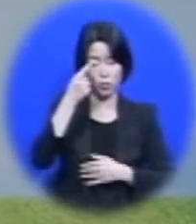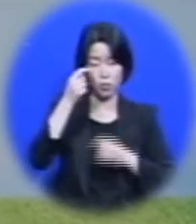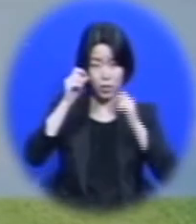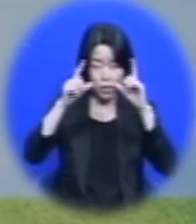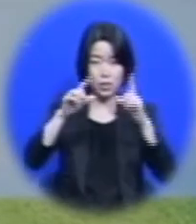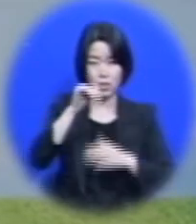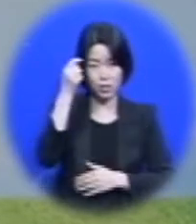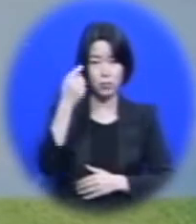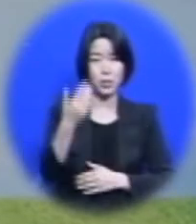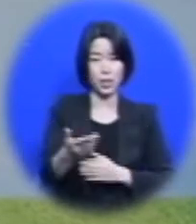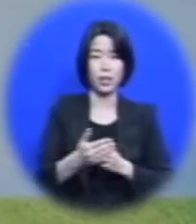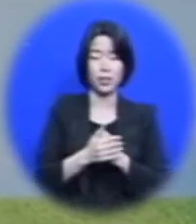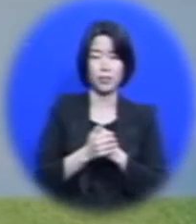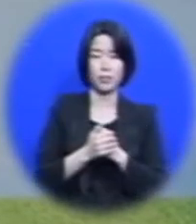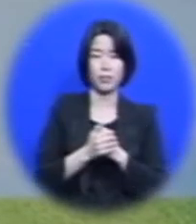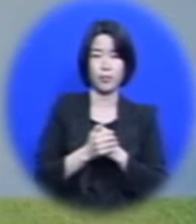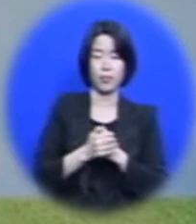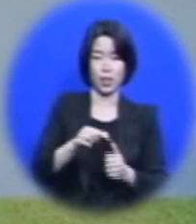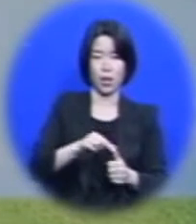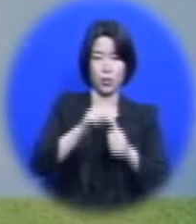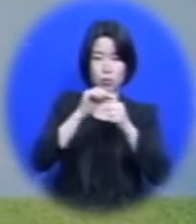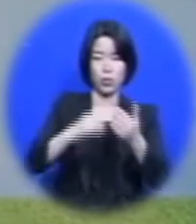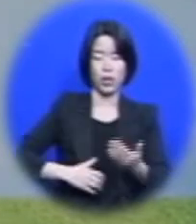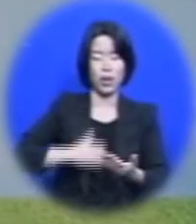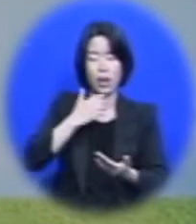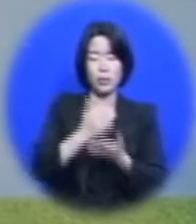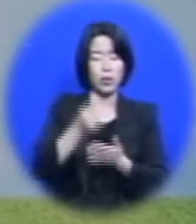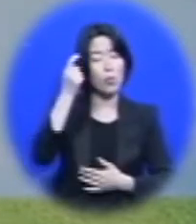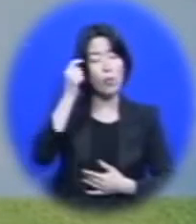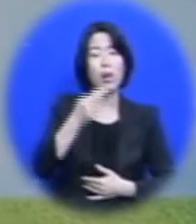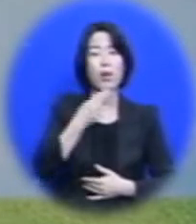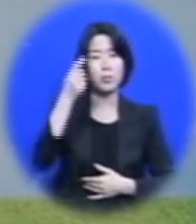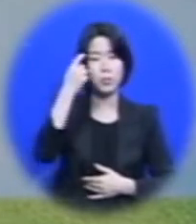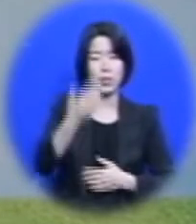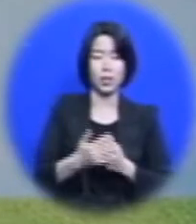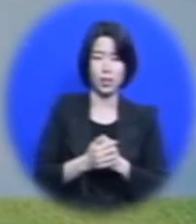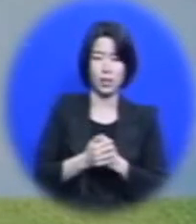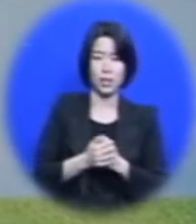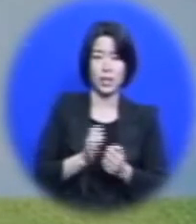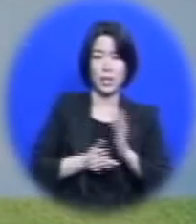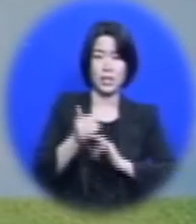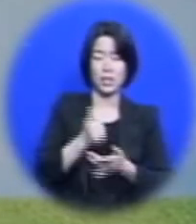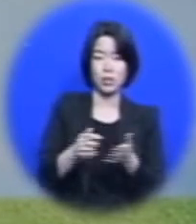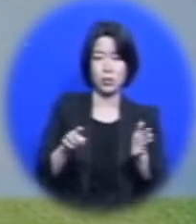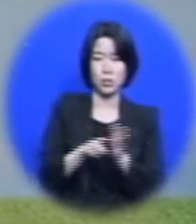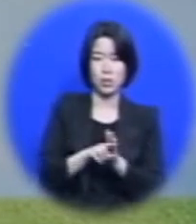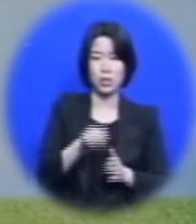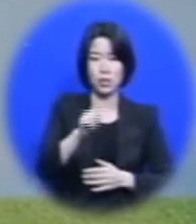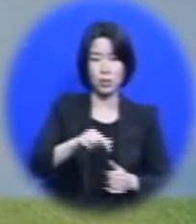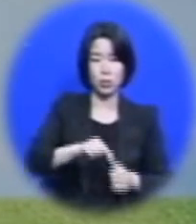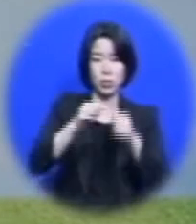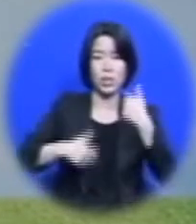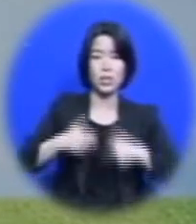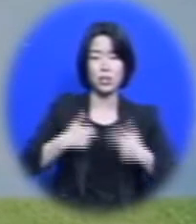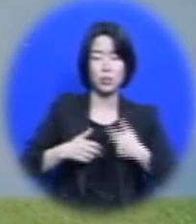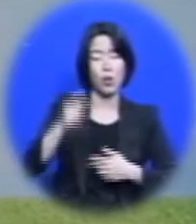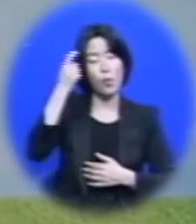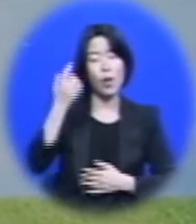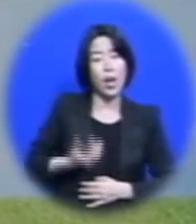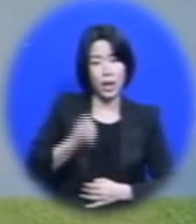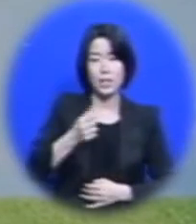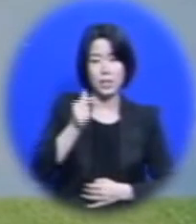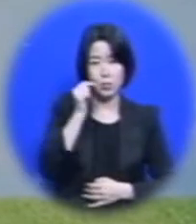뜨였나요? 구원의 감격이 왜 없습니까? 예수 믿는 그 구원의 즐거움을 왜 누리지